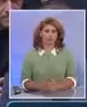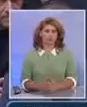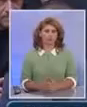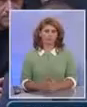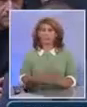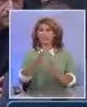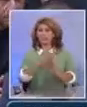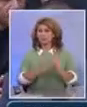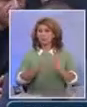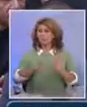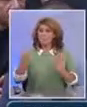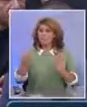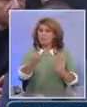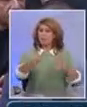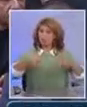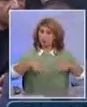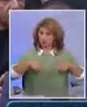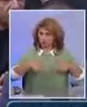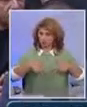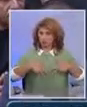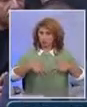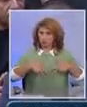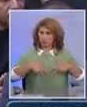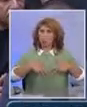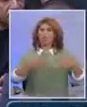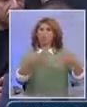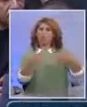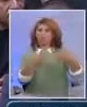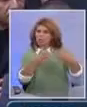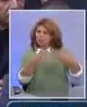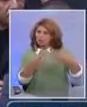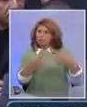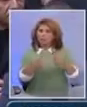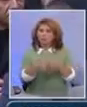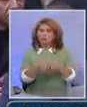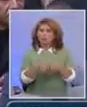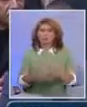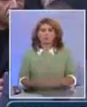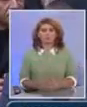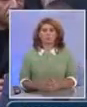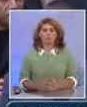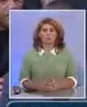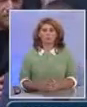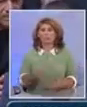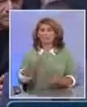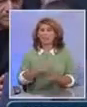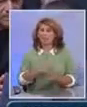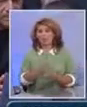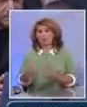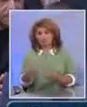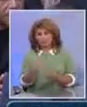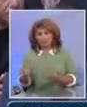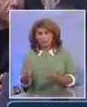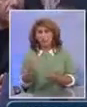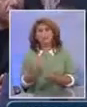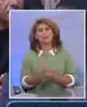το πελατειακό κράτος και ο λαϊκισμός τόσο της κεντροδεξιάς όσο και